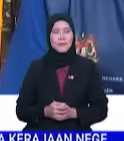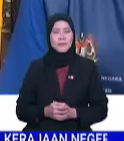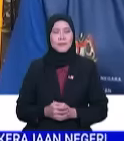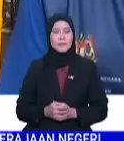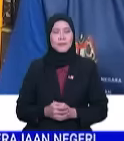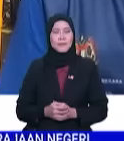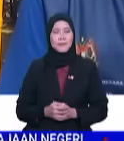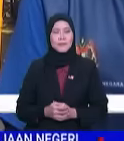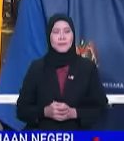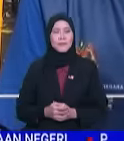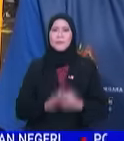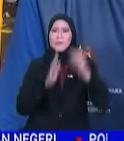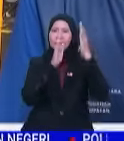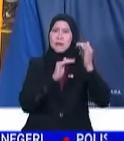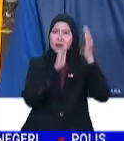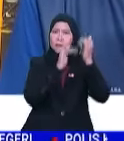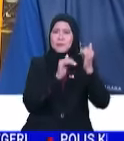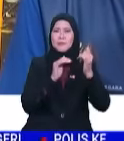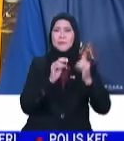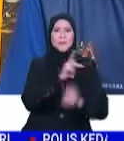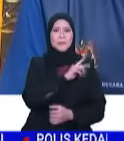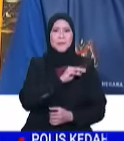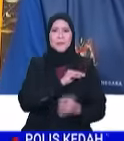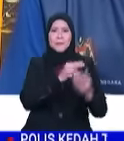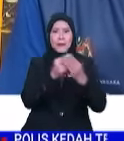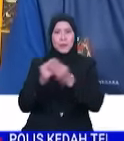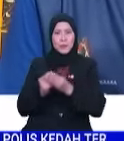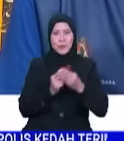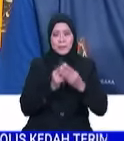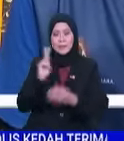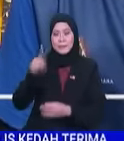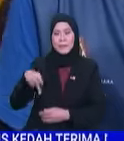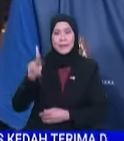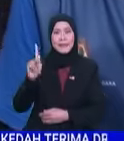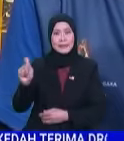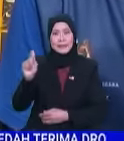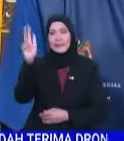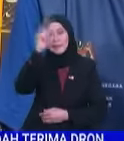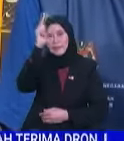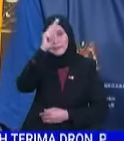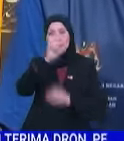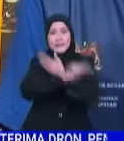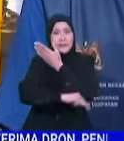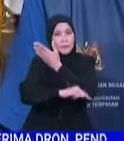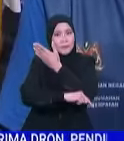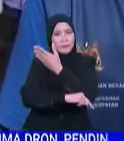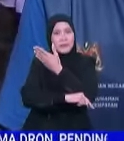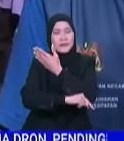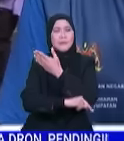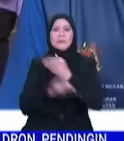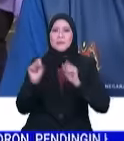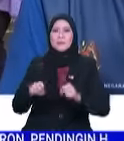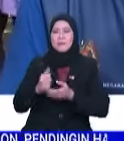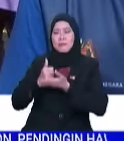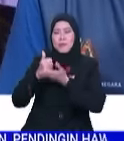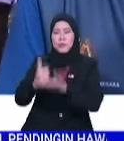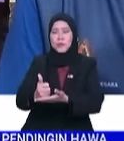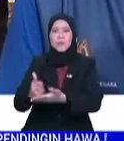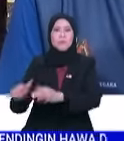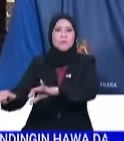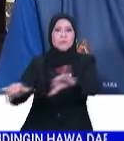Kita haraplah Kementerian Perpaduan dan juga KPKT dan juga Kerajaan Negeri akan membantu untuk